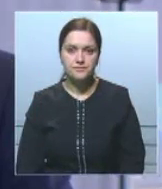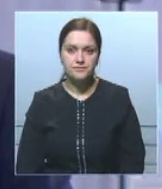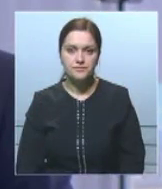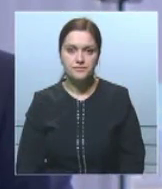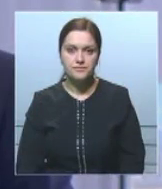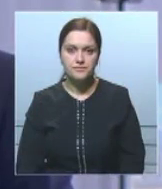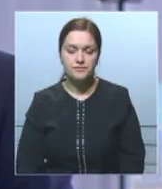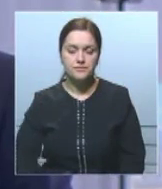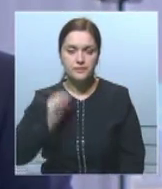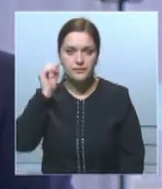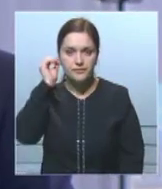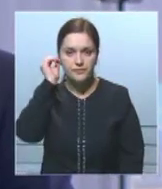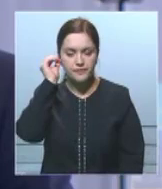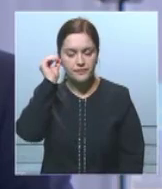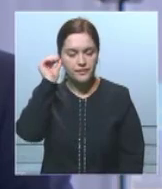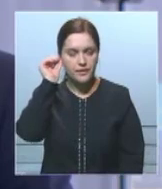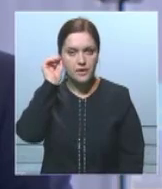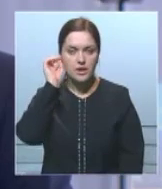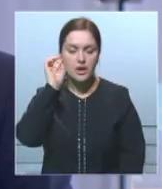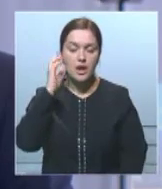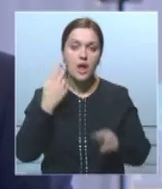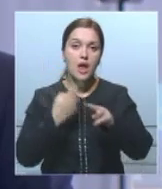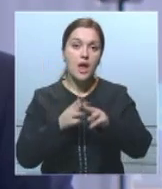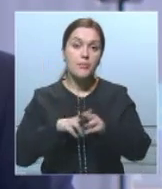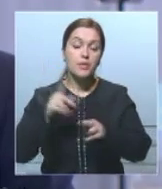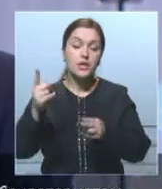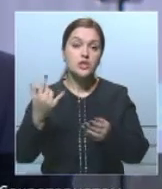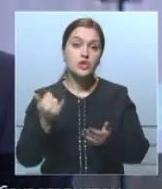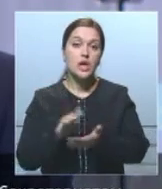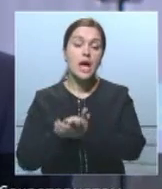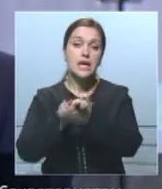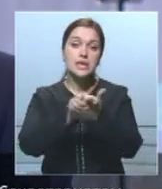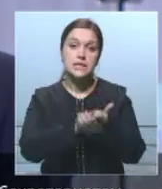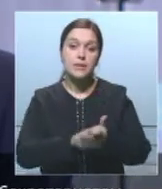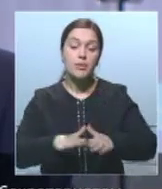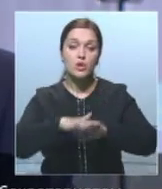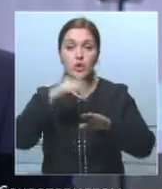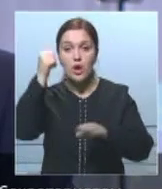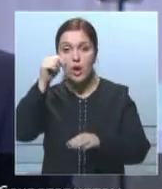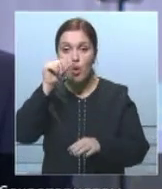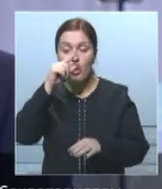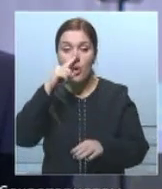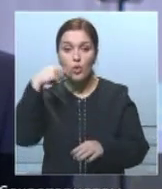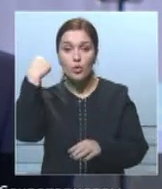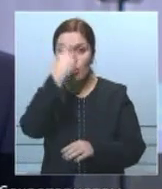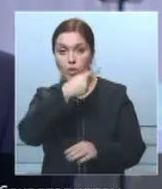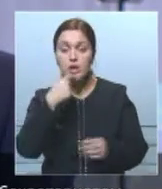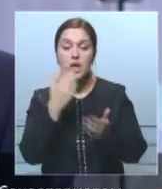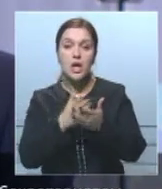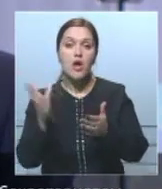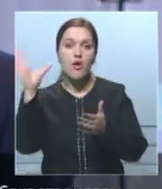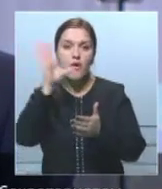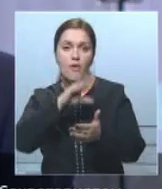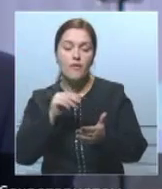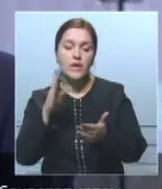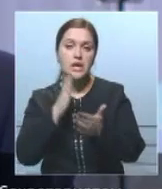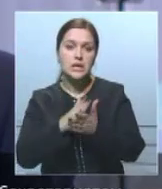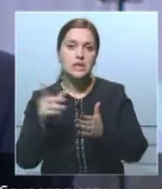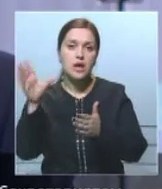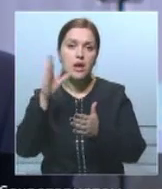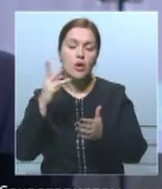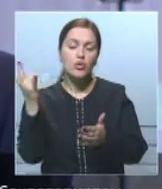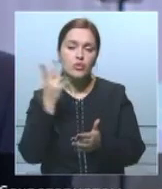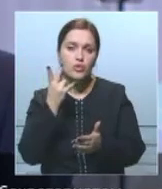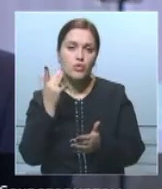Достигнута цель года Ассамблеи – укрепление единства народа, казахстанской идентичности и консолидация вокруг политики мира согласия